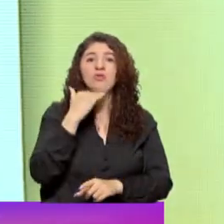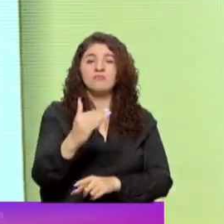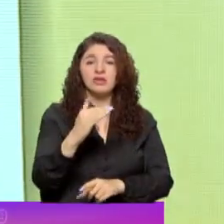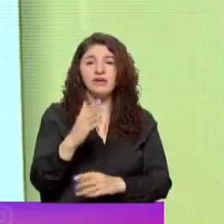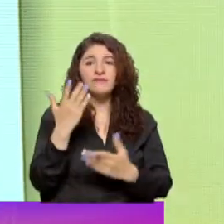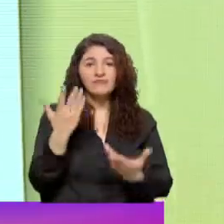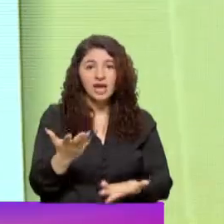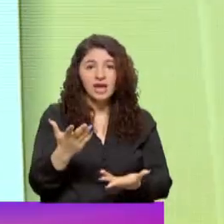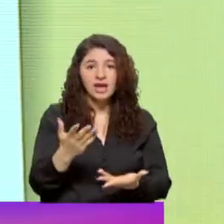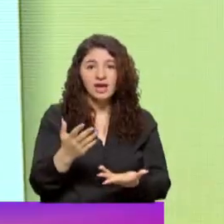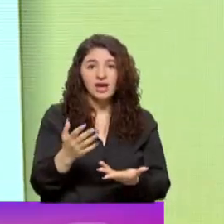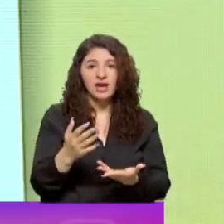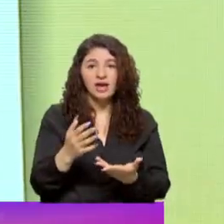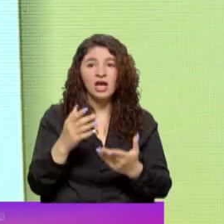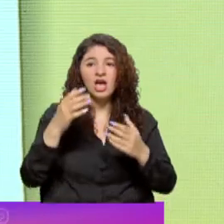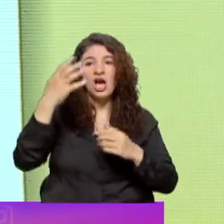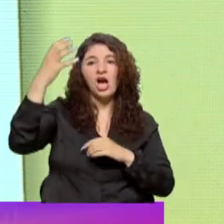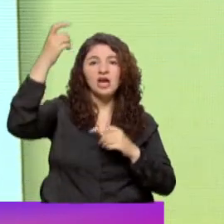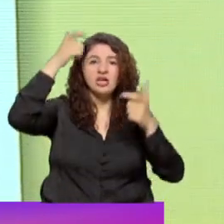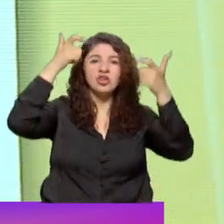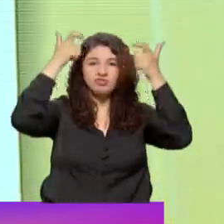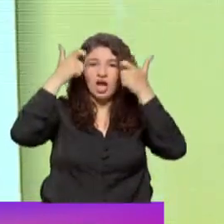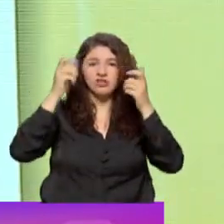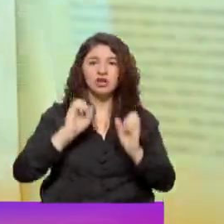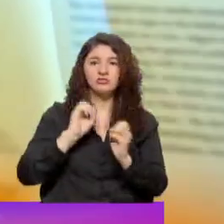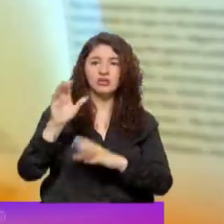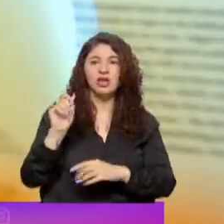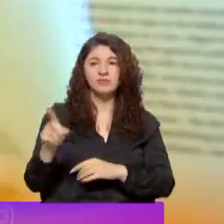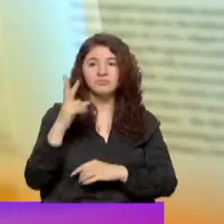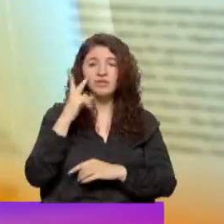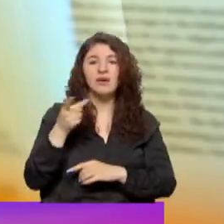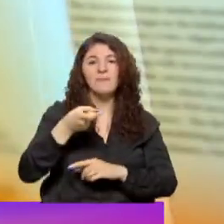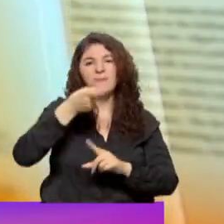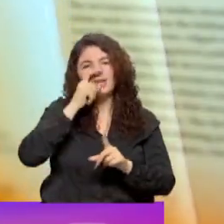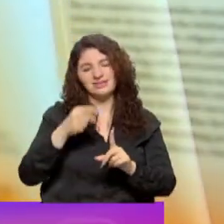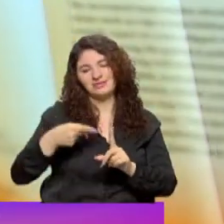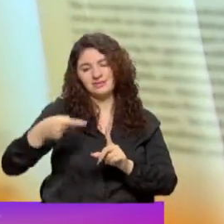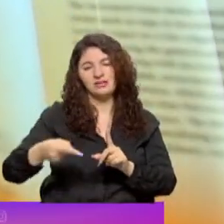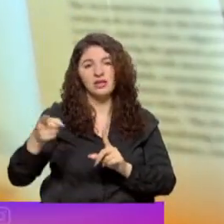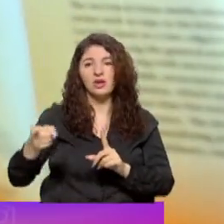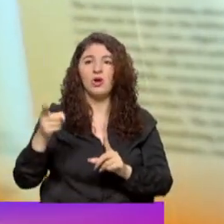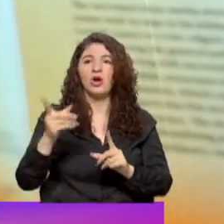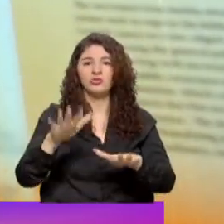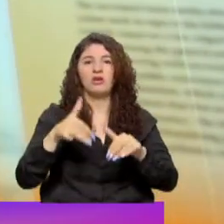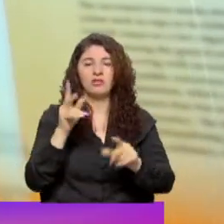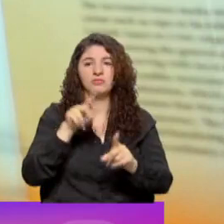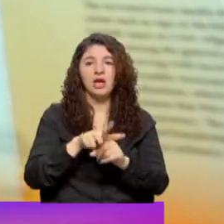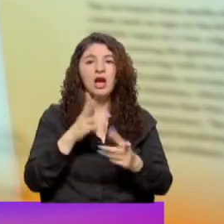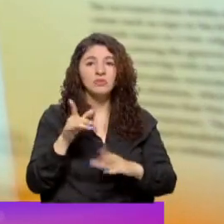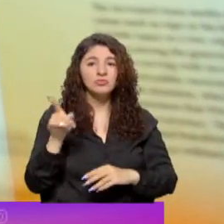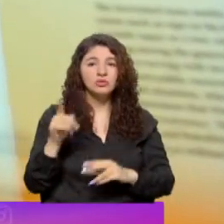ve tacını yolladı bakın bu ve prens cazo tören deydi